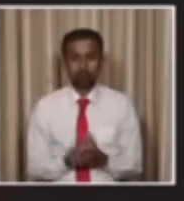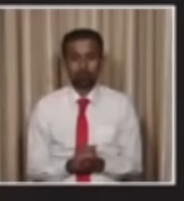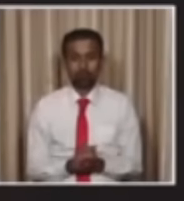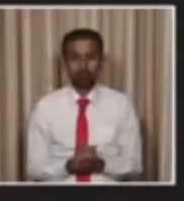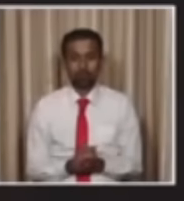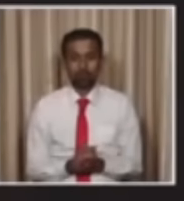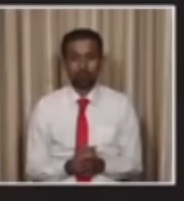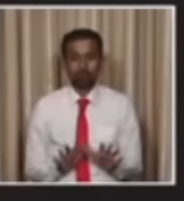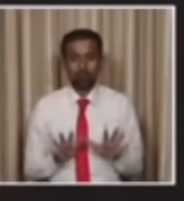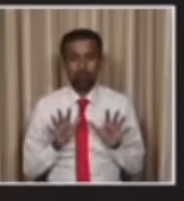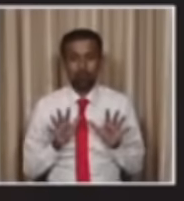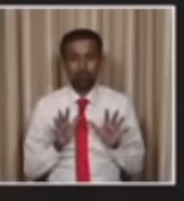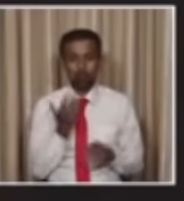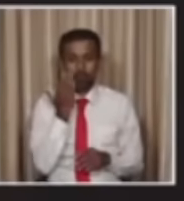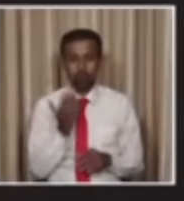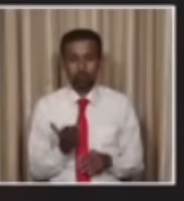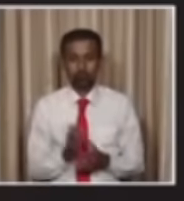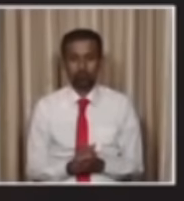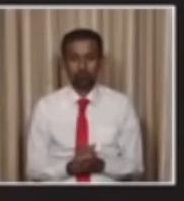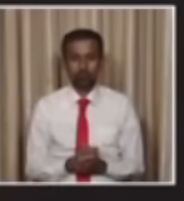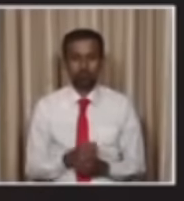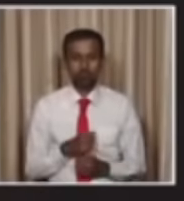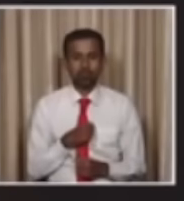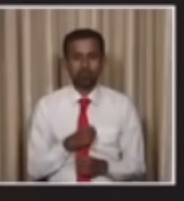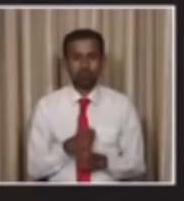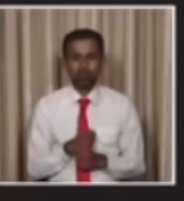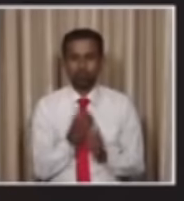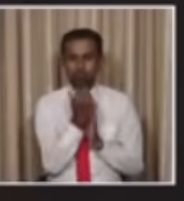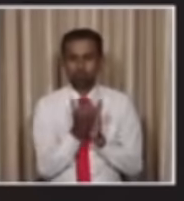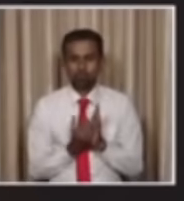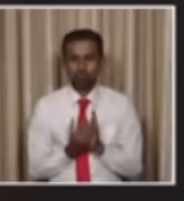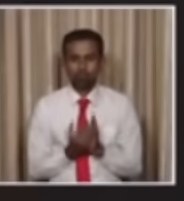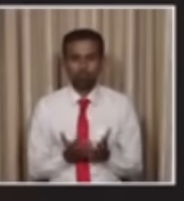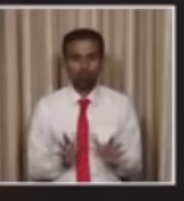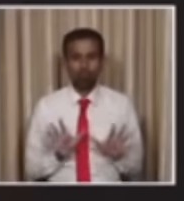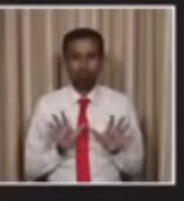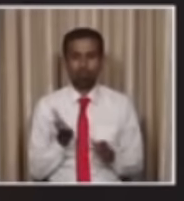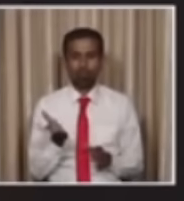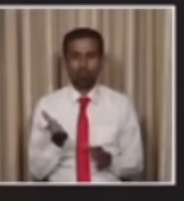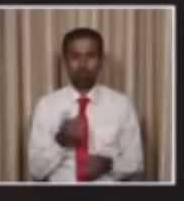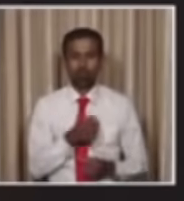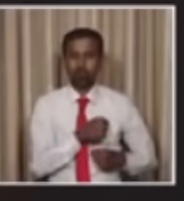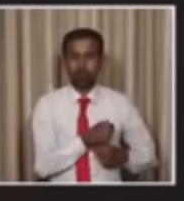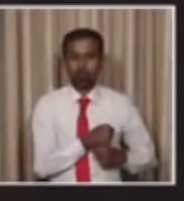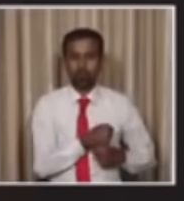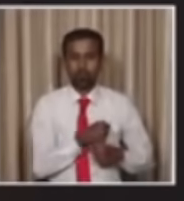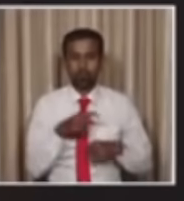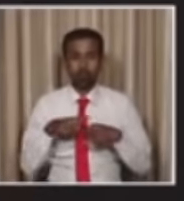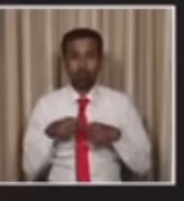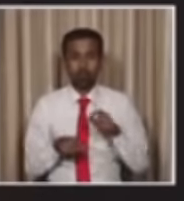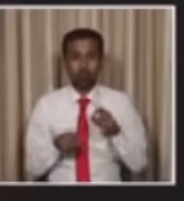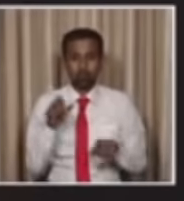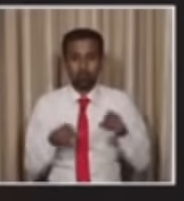හරි අපූර්ව සමීකරණයක්. දැන් ආණ්ඩුවේ ප්‍රතිපත්ති දැන් මාරයි. ආණ්ඩුවේ ජනතාවගේ